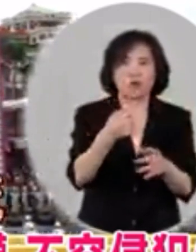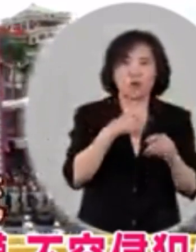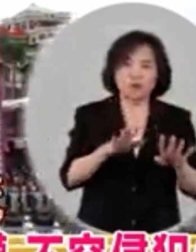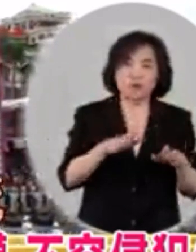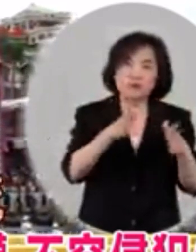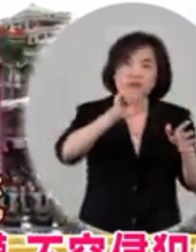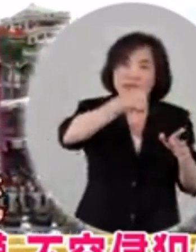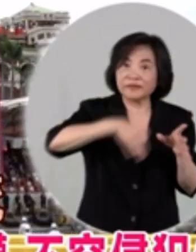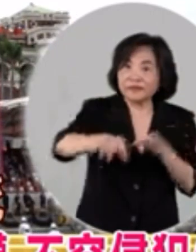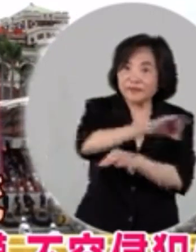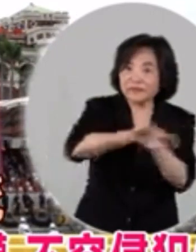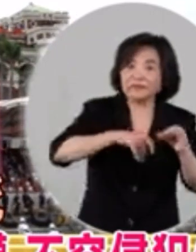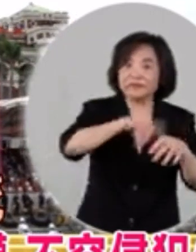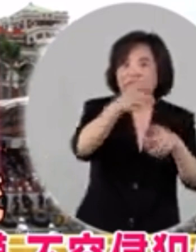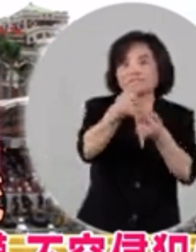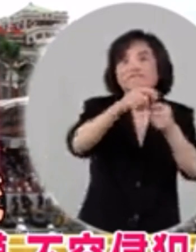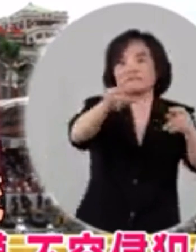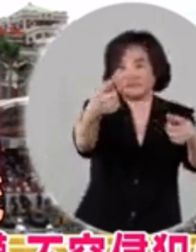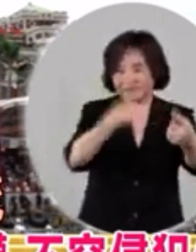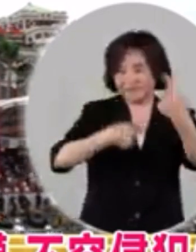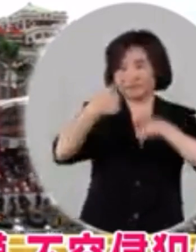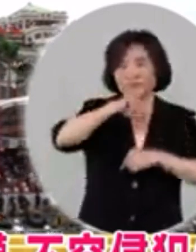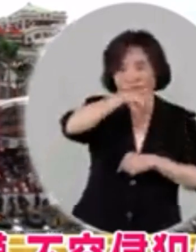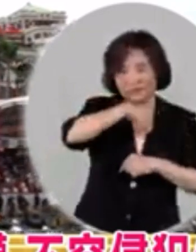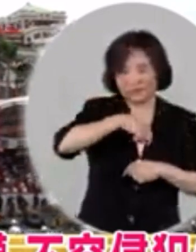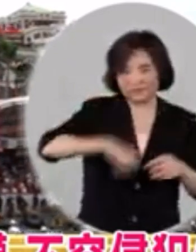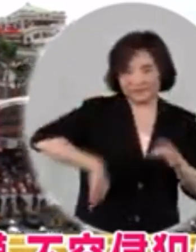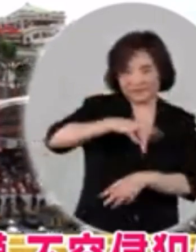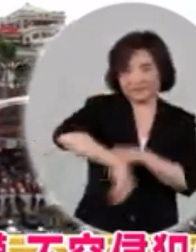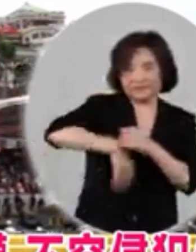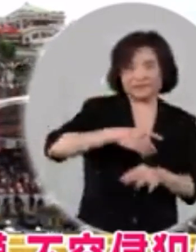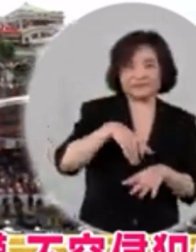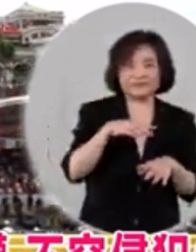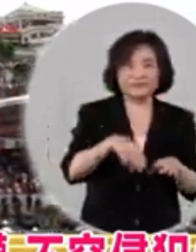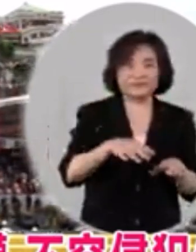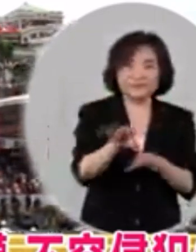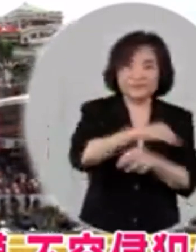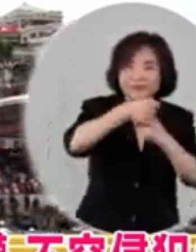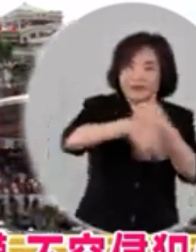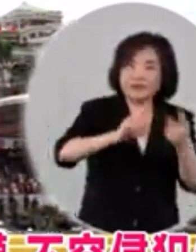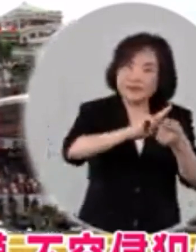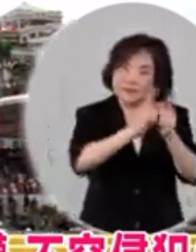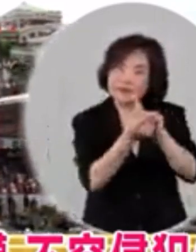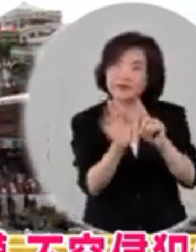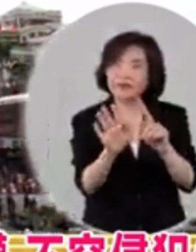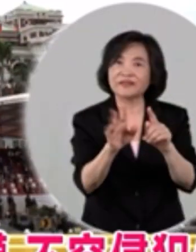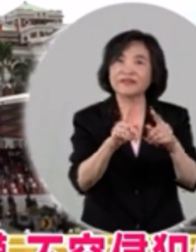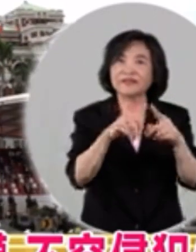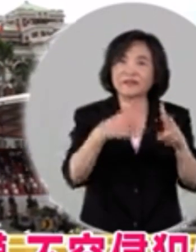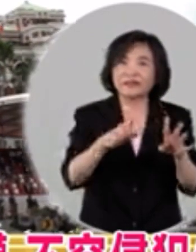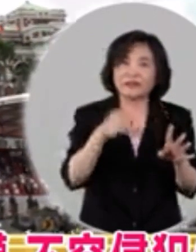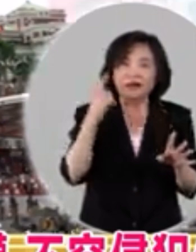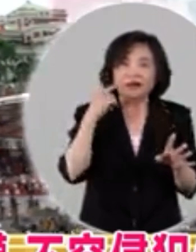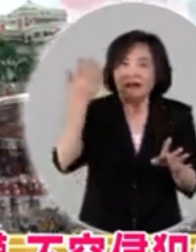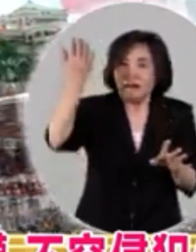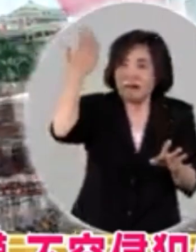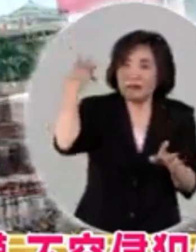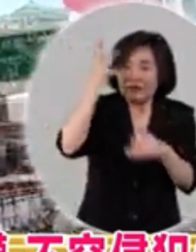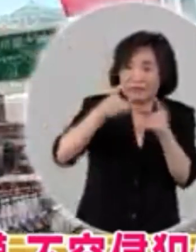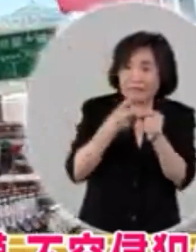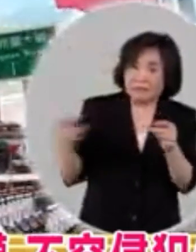商大量回流，加速产业转型，一举翻转过去